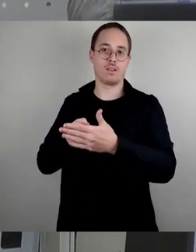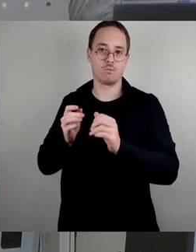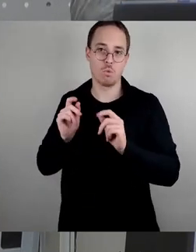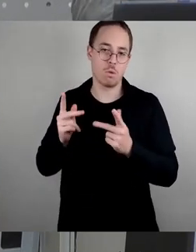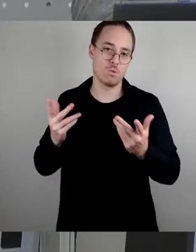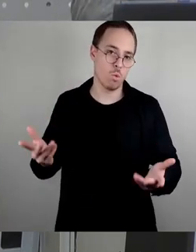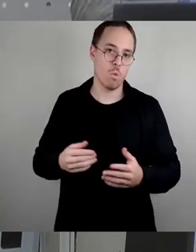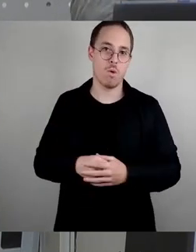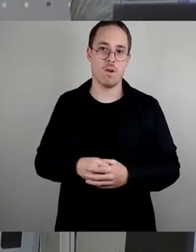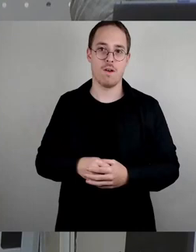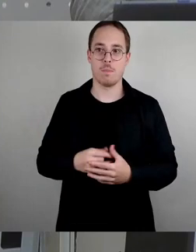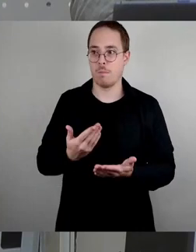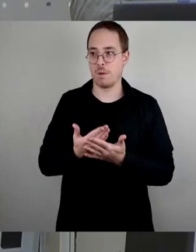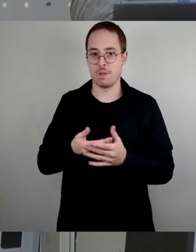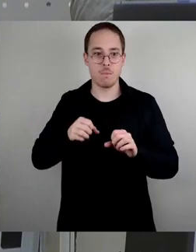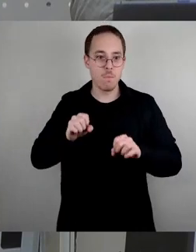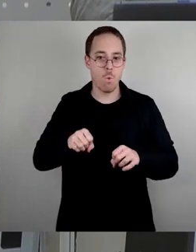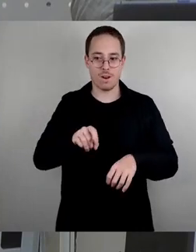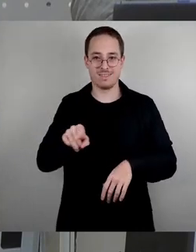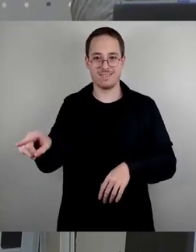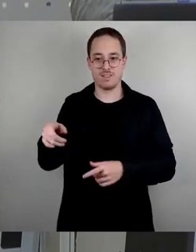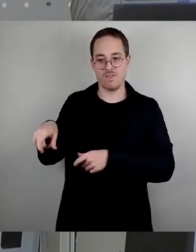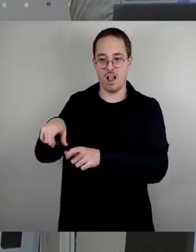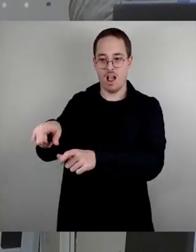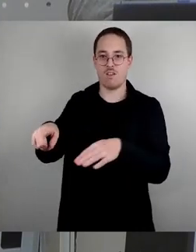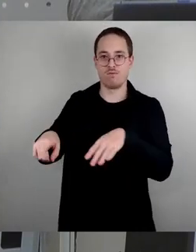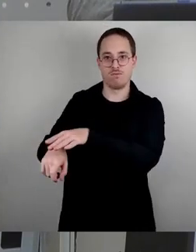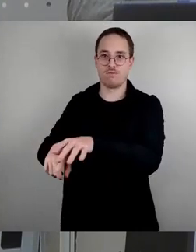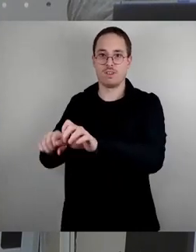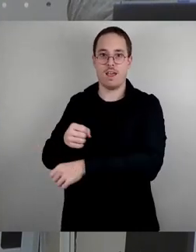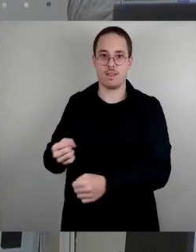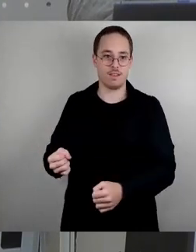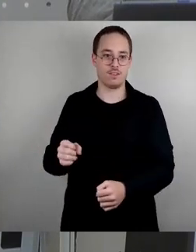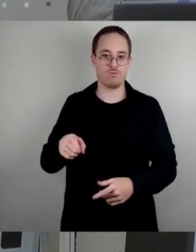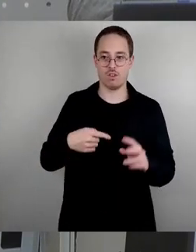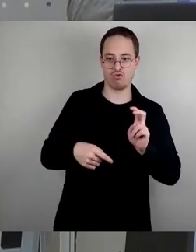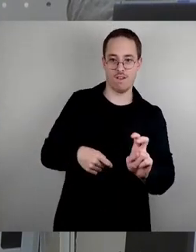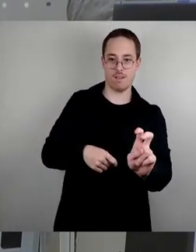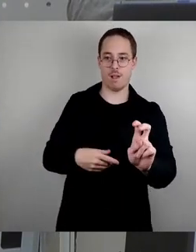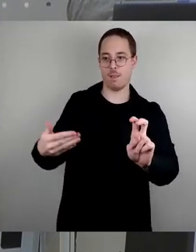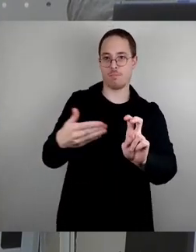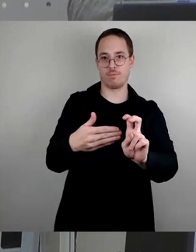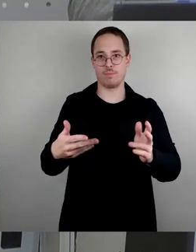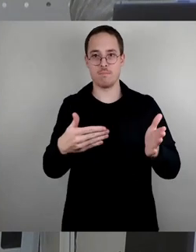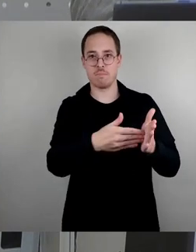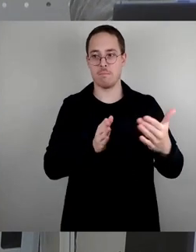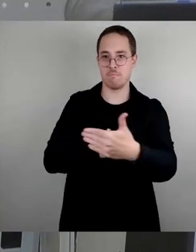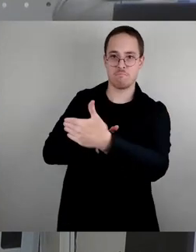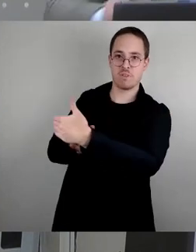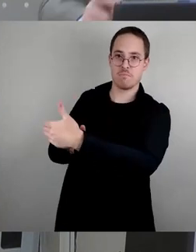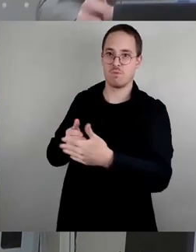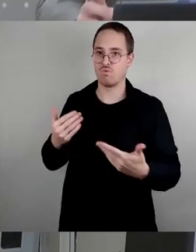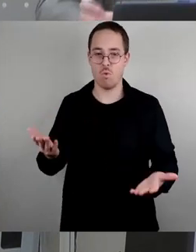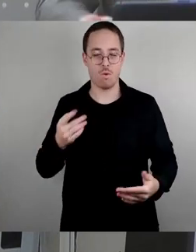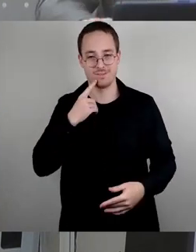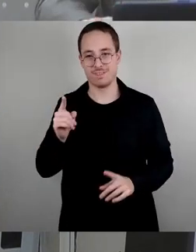Radfahrstreifen zu fahren, dann ist dort die Straßenbahn blockiert. Und dann brauchen wir über ÖPNV-Beschleunigung dort nicht mehr zu reden. Und dort sind einige Häuser